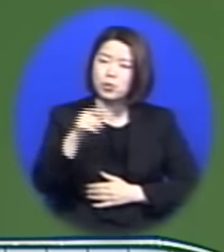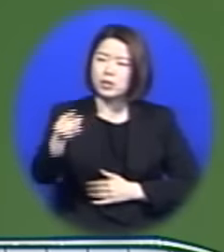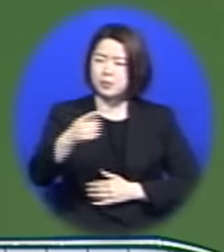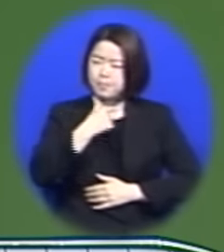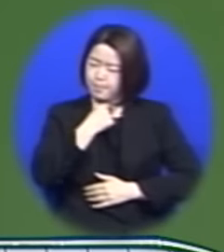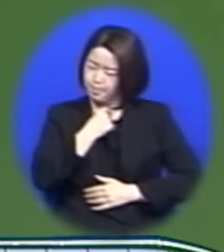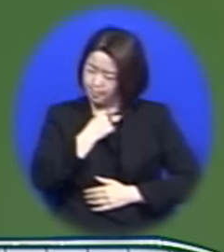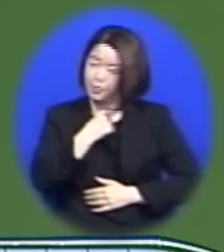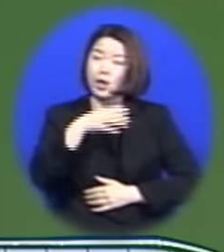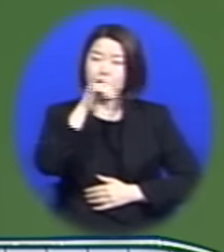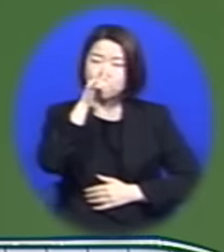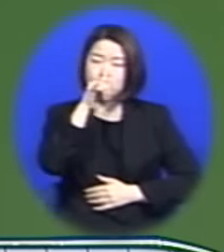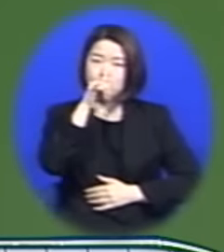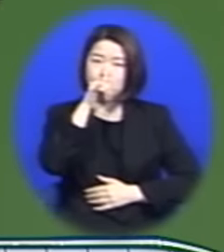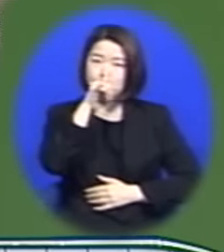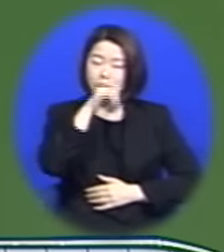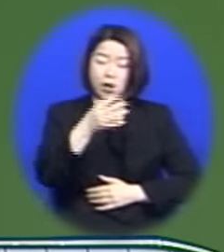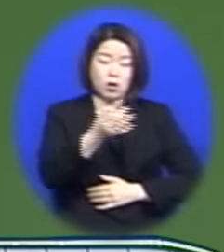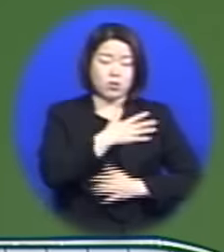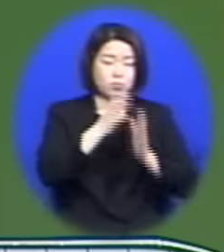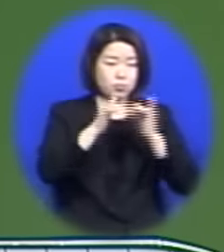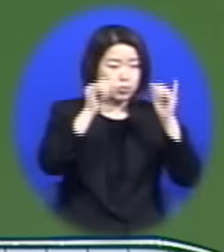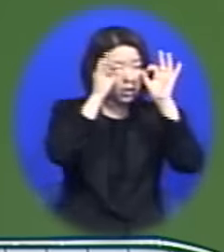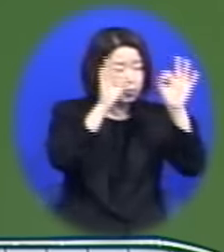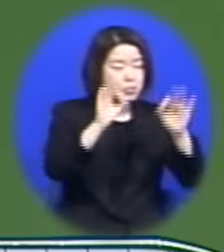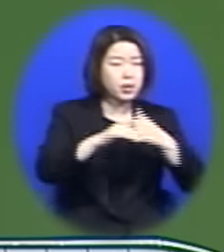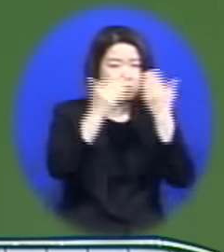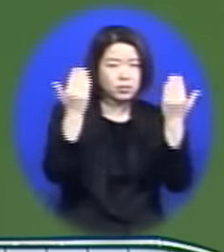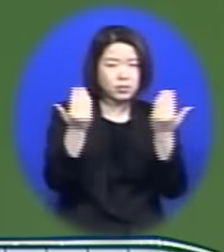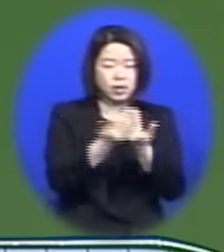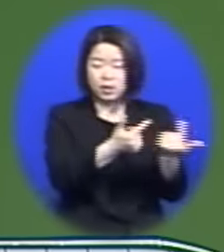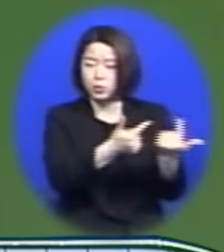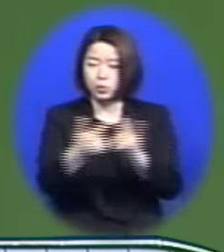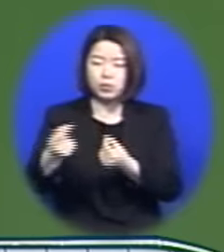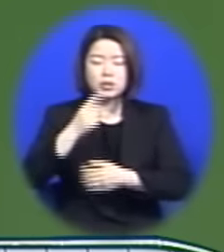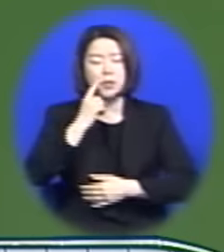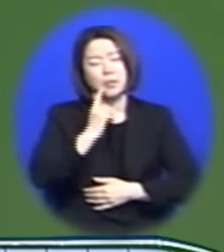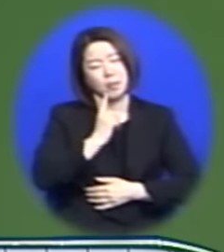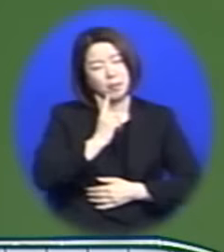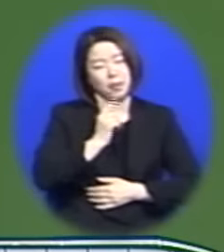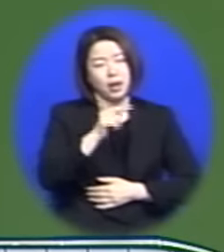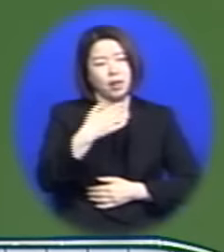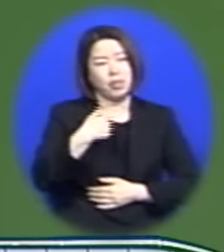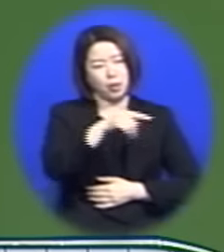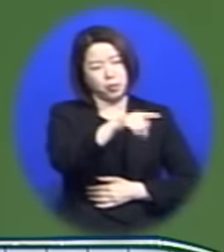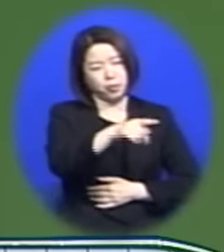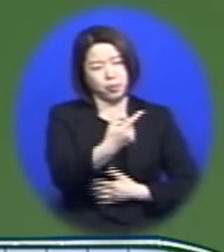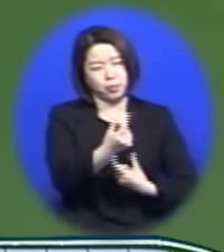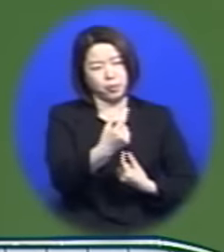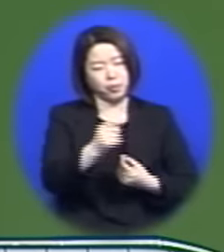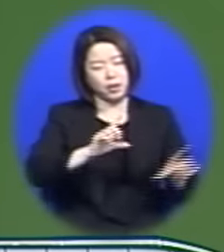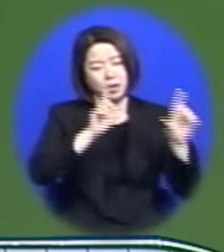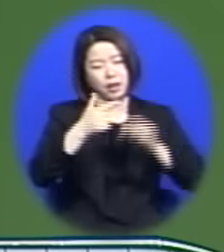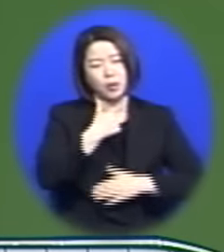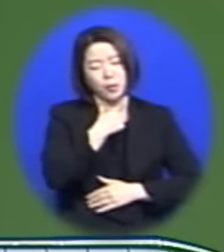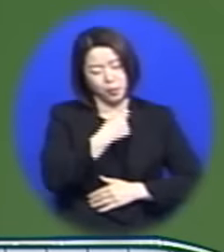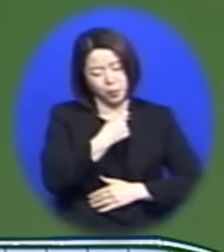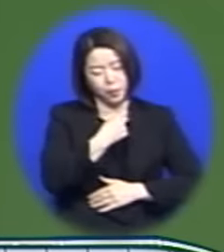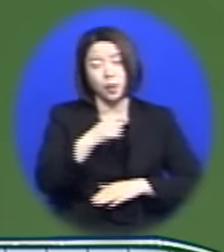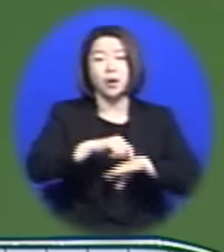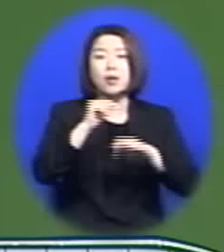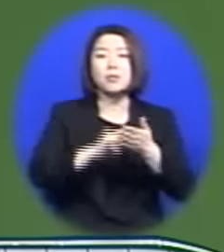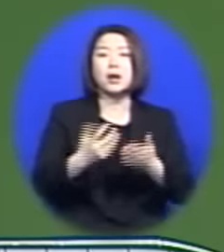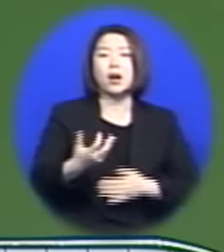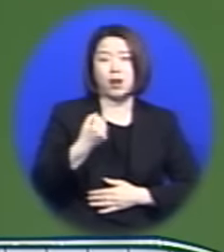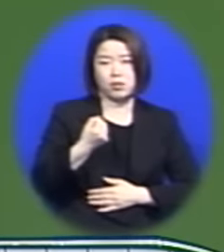겁니다 부자를 보면은 다 부럽지요 나도 어떻게 저렇게 한번 살 수 있을까 그런 마음밖에 안 듭니다